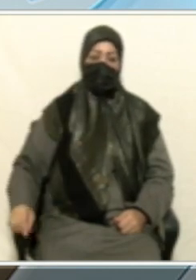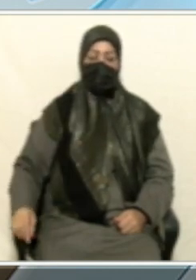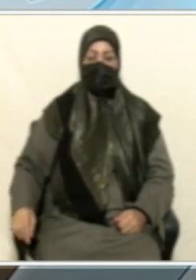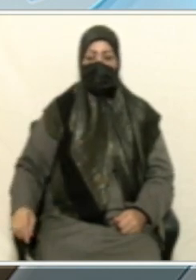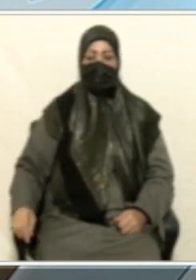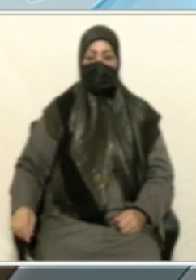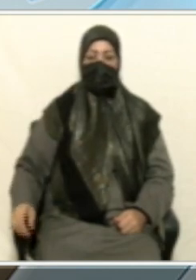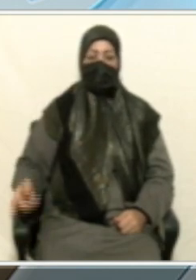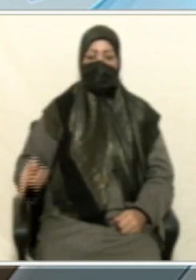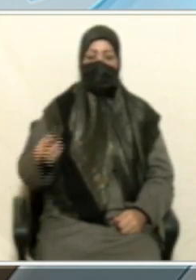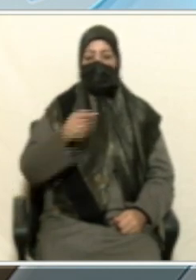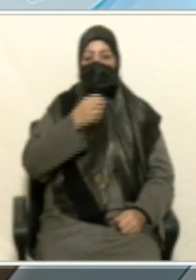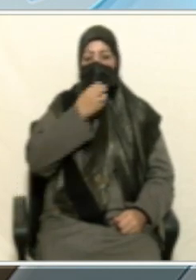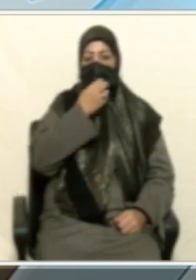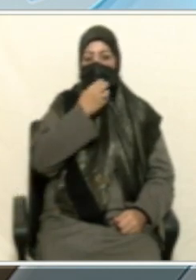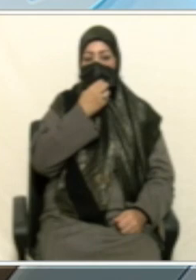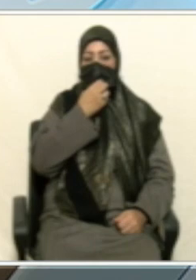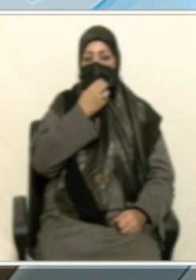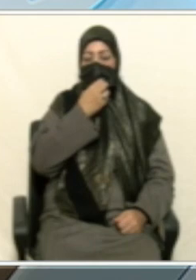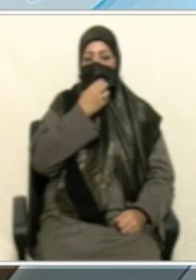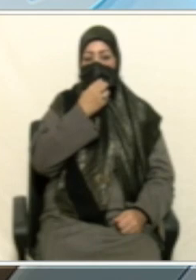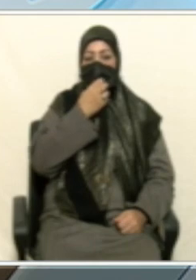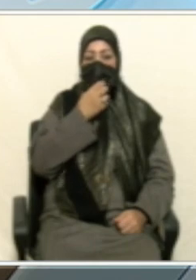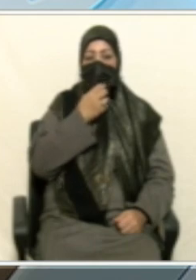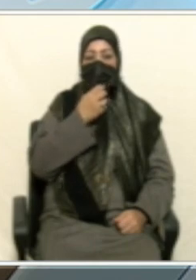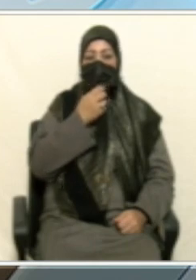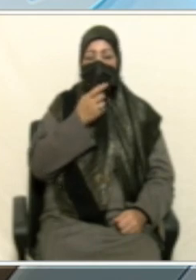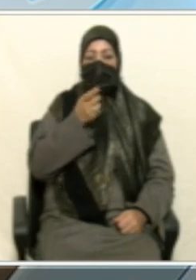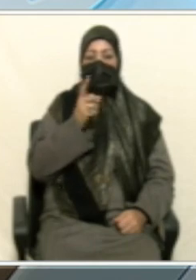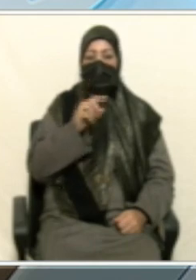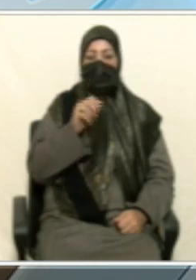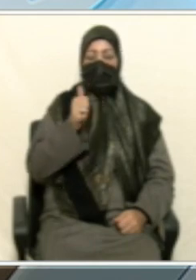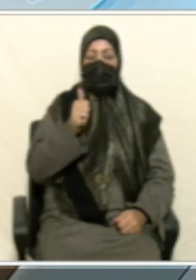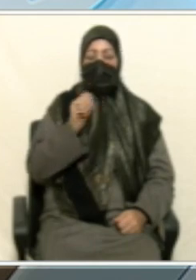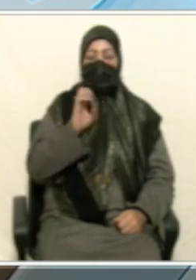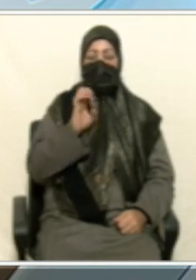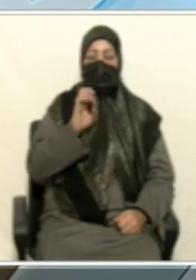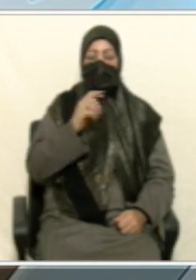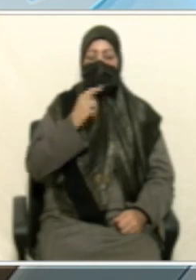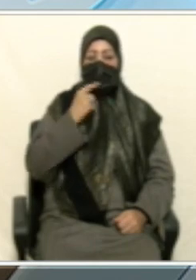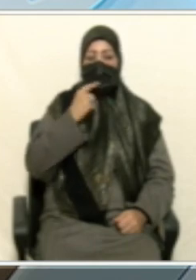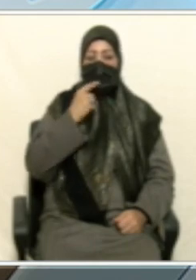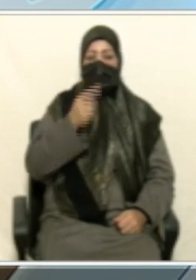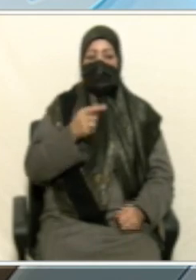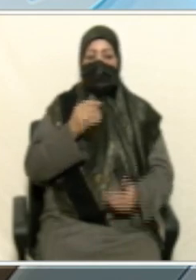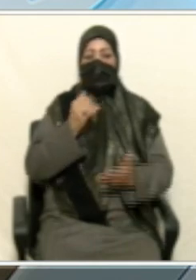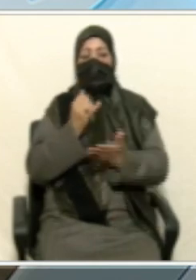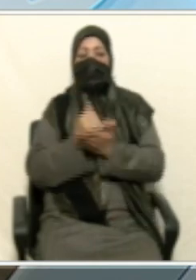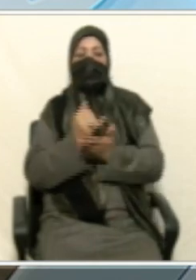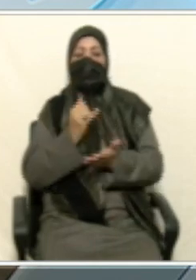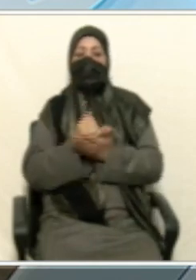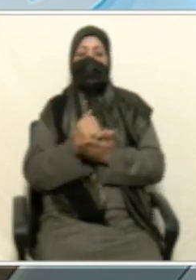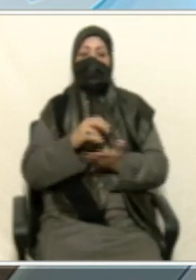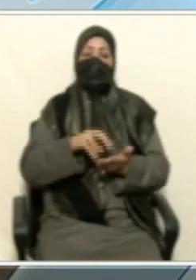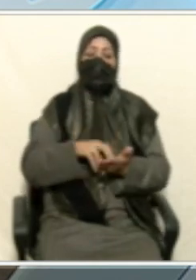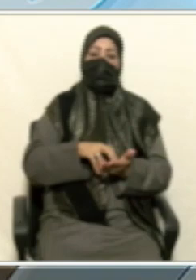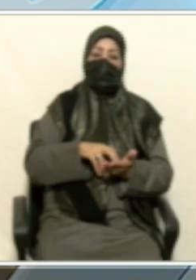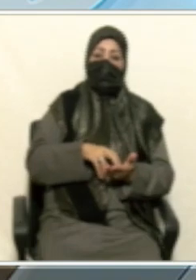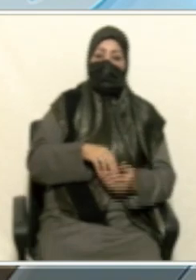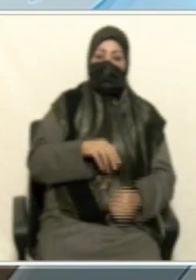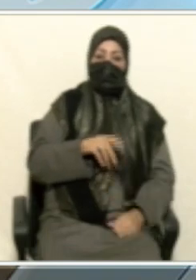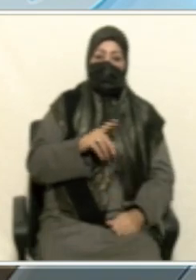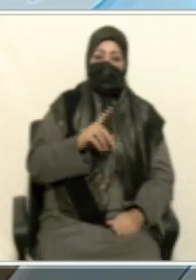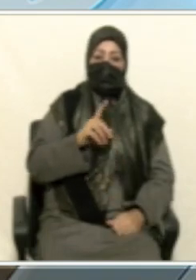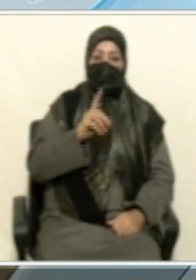نعم، الأخت أم عادل، يعني الحقيقة الموقف صراحة يعني مؤذي جدا جدا. أرادت أن